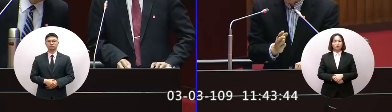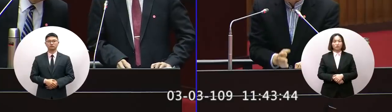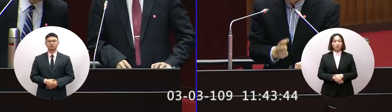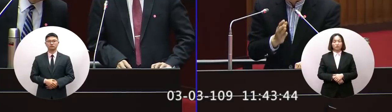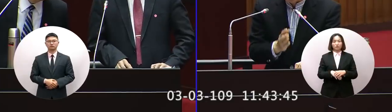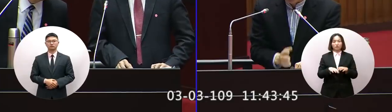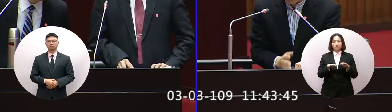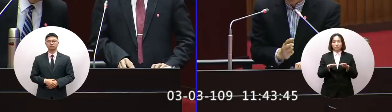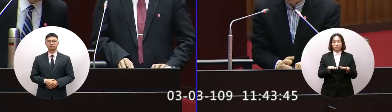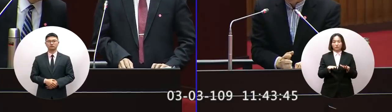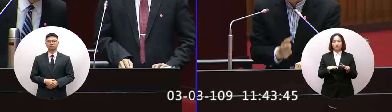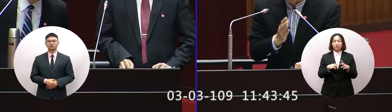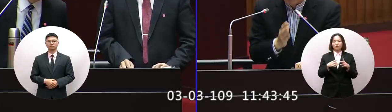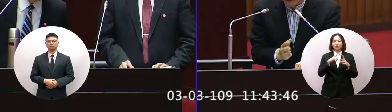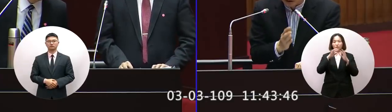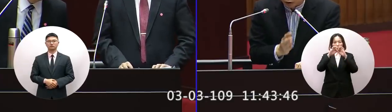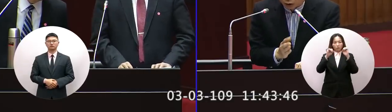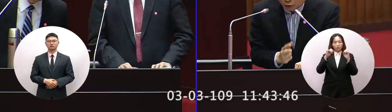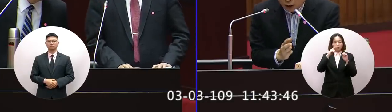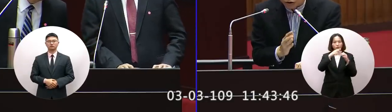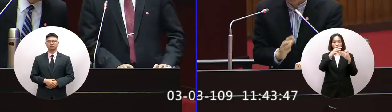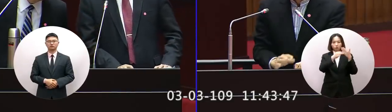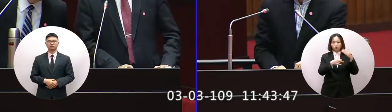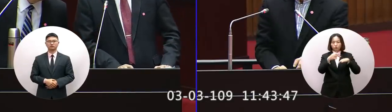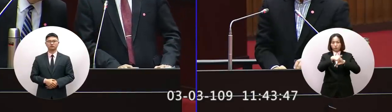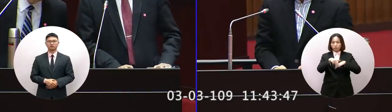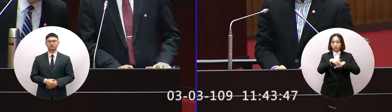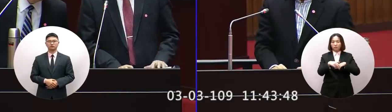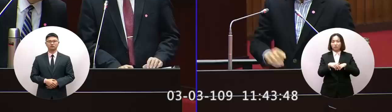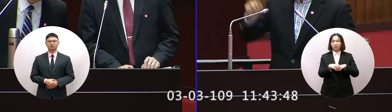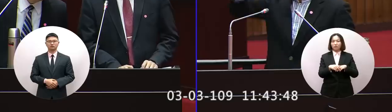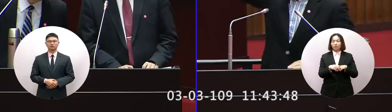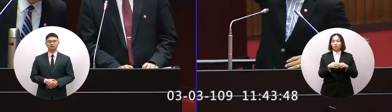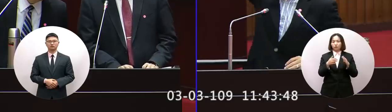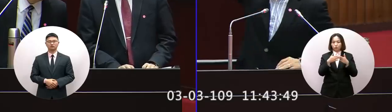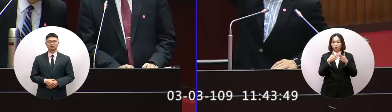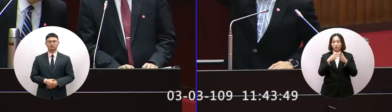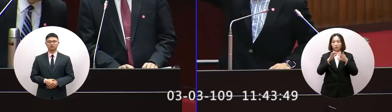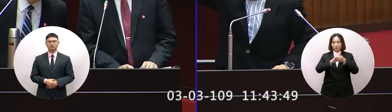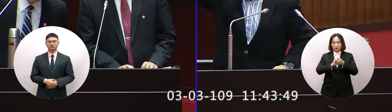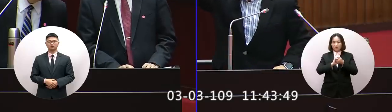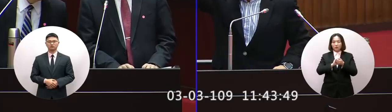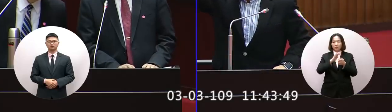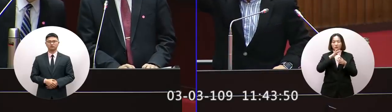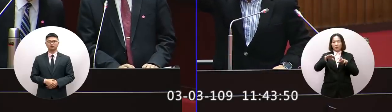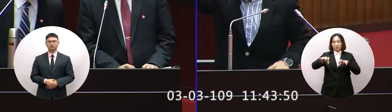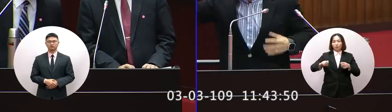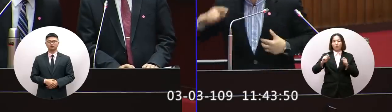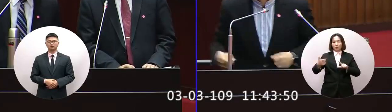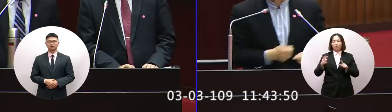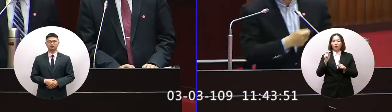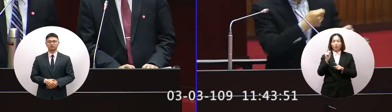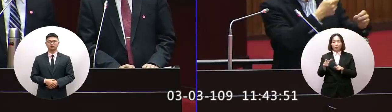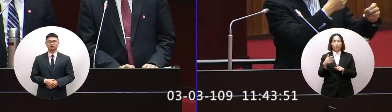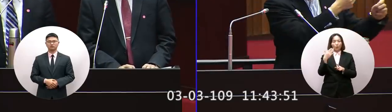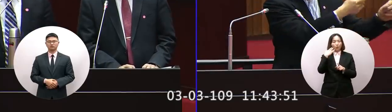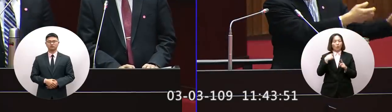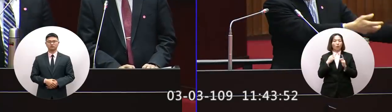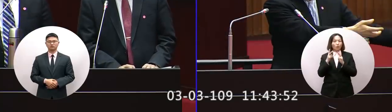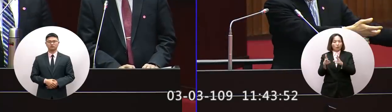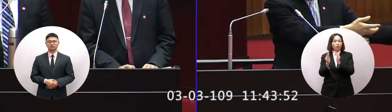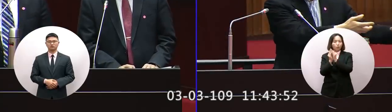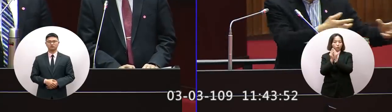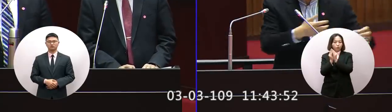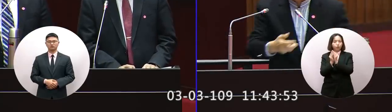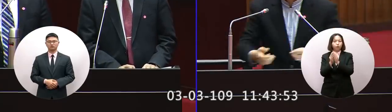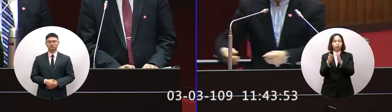我們現在所了解的你們的規劃是要異地消費我要走去投影消